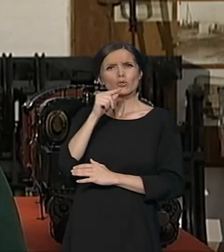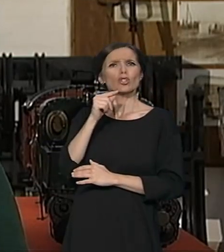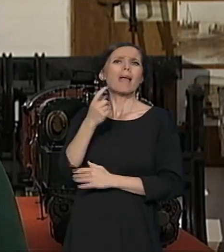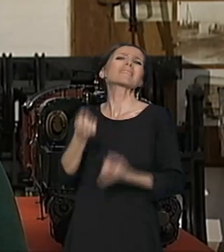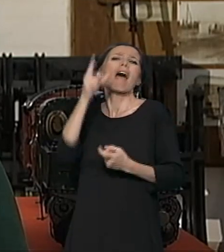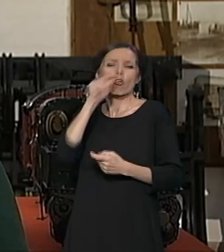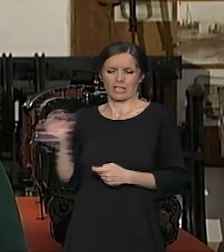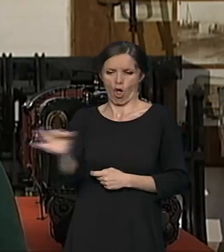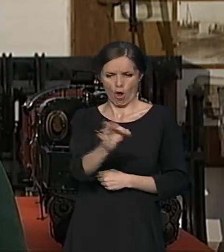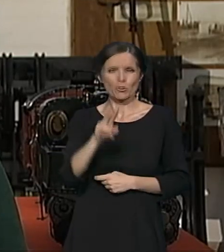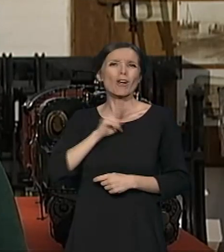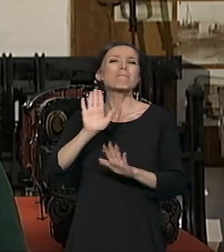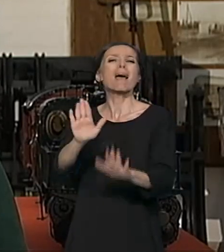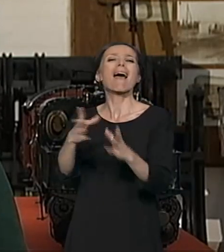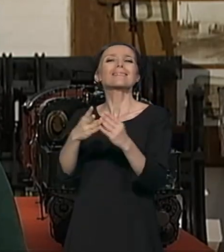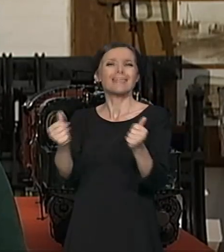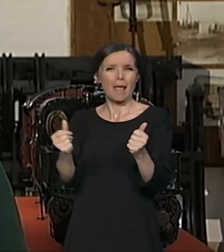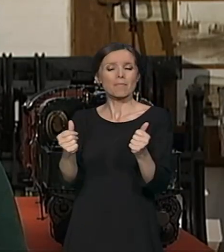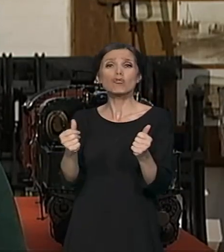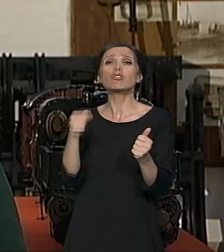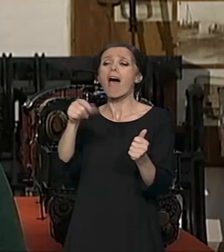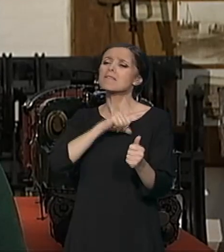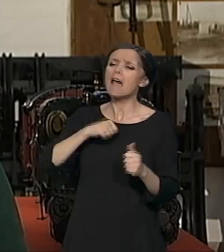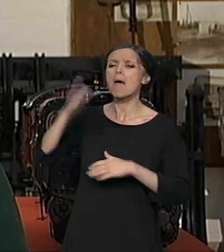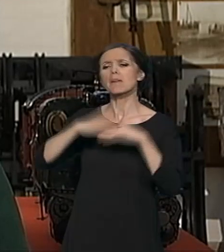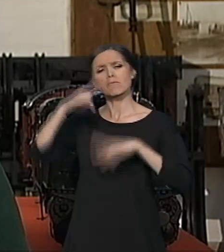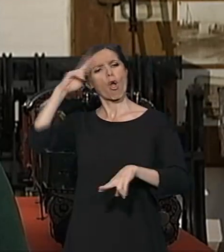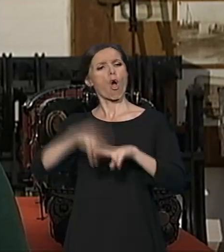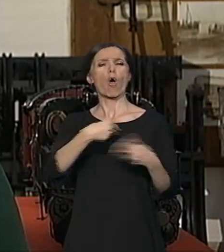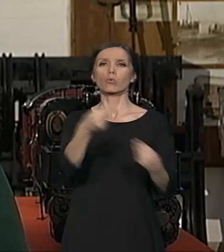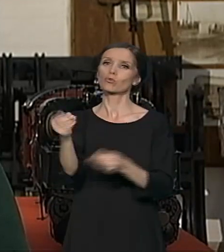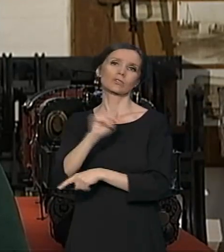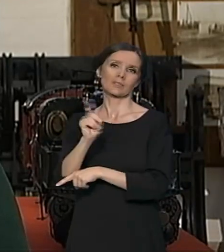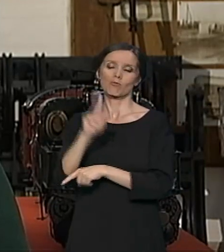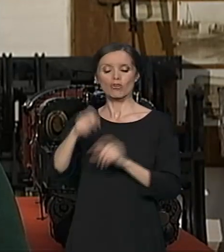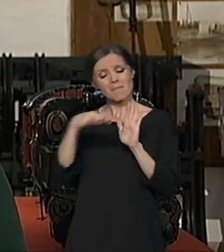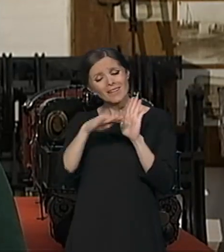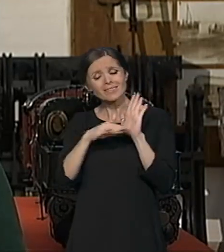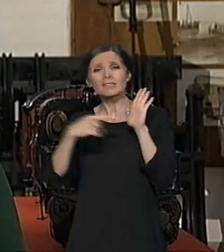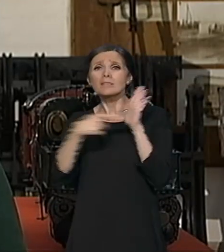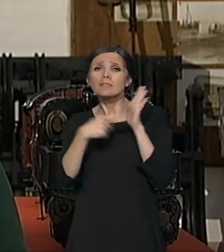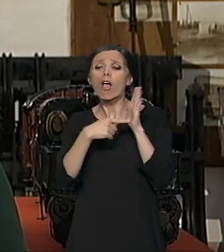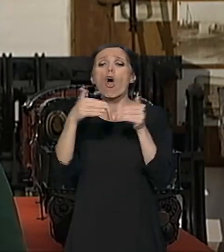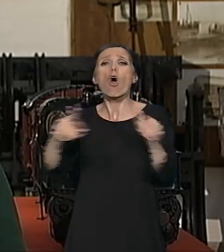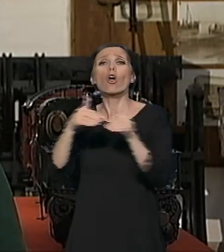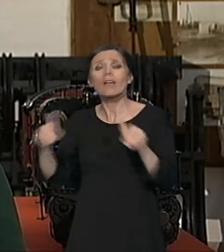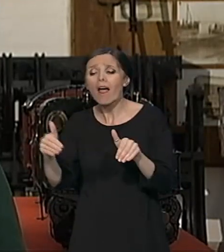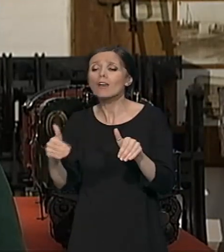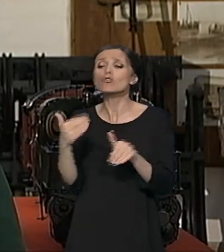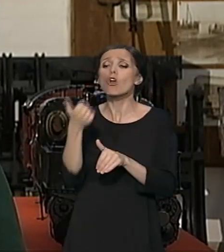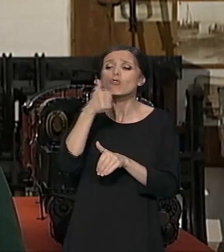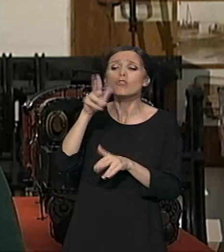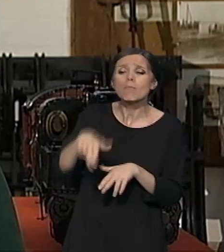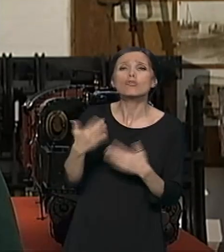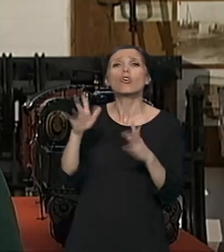opštinama. Nizom uredbi i zakona ta stvar je ograničeno i njihovo pravo na ustupanje zajedničkog